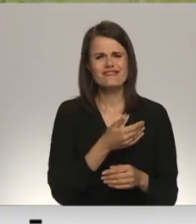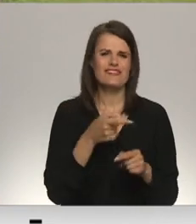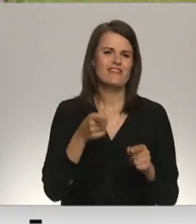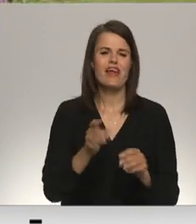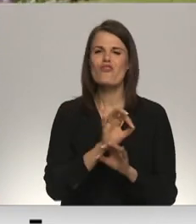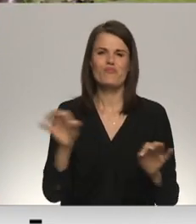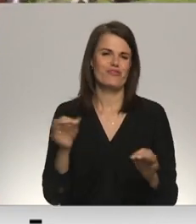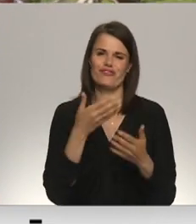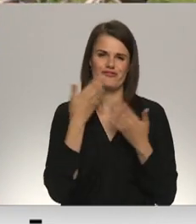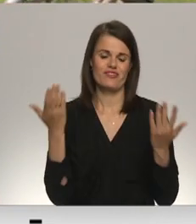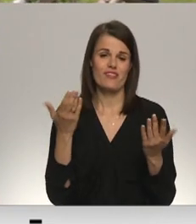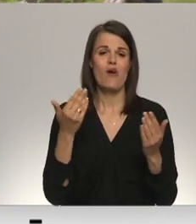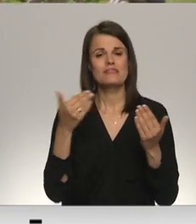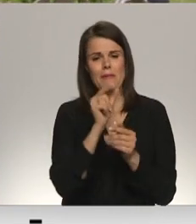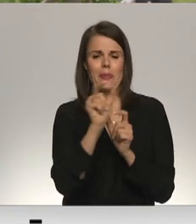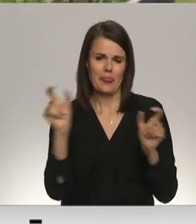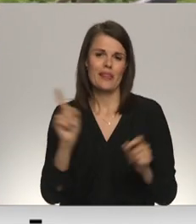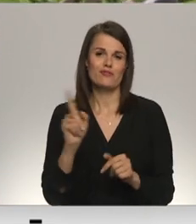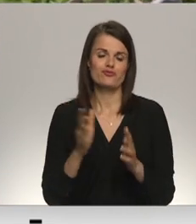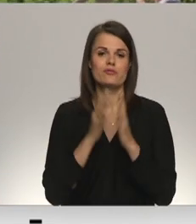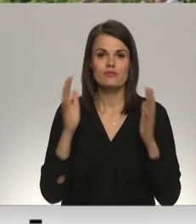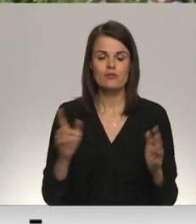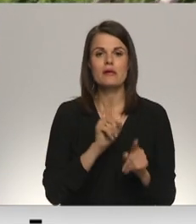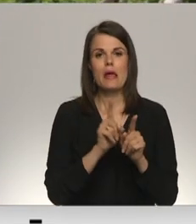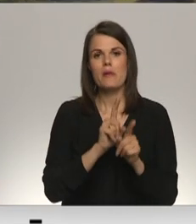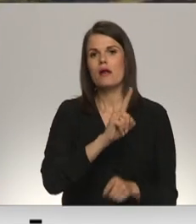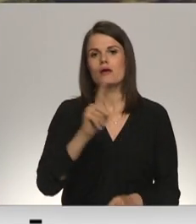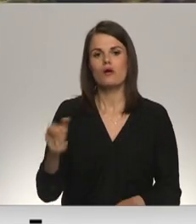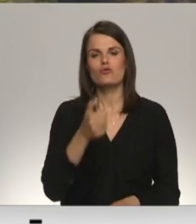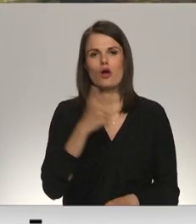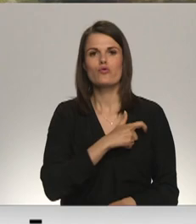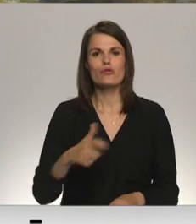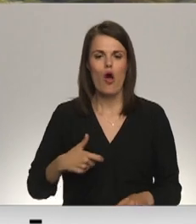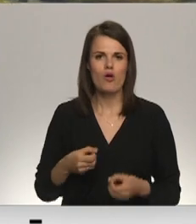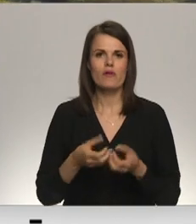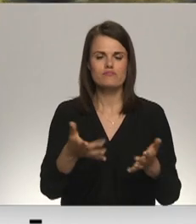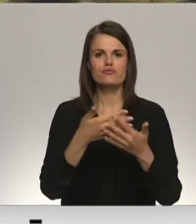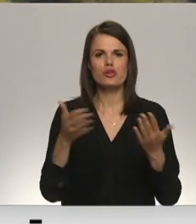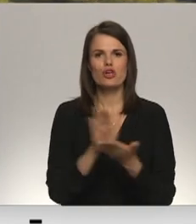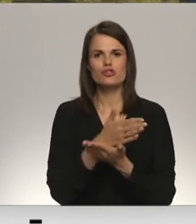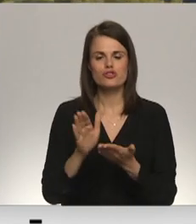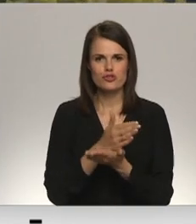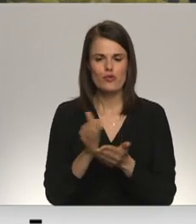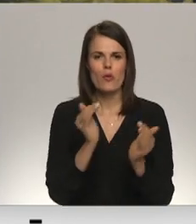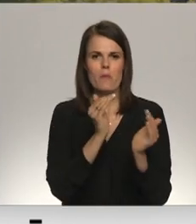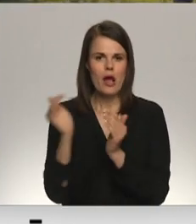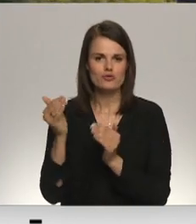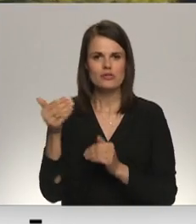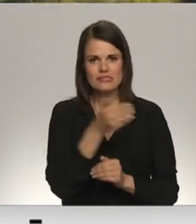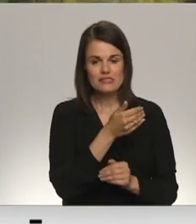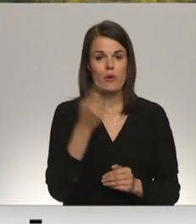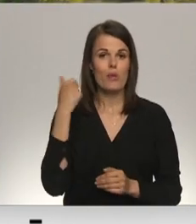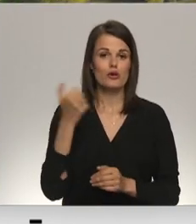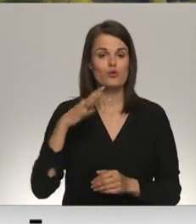mēs nekad nepanāksim. Tāpat tik gadu Daugavā tiek ielaisti dažādu sugu zivju mazuļi. Piemēram, Ogres pusē aizdītajā gadā tika